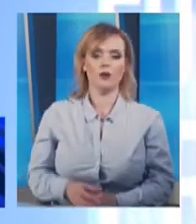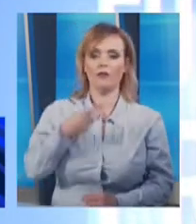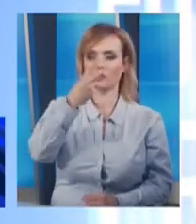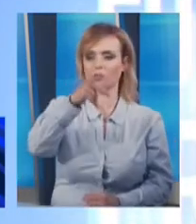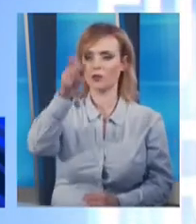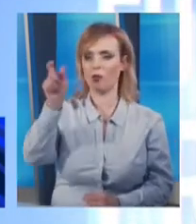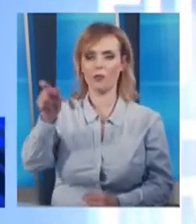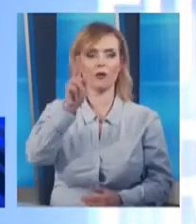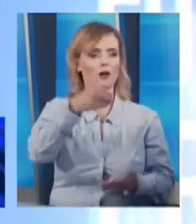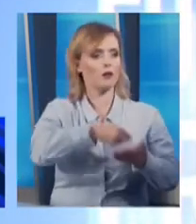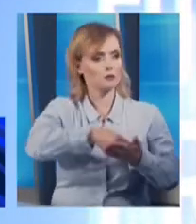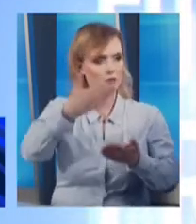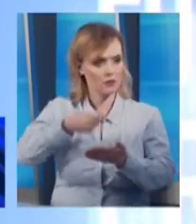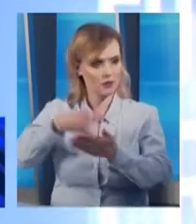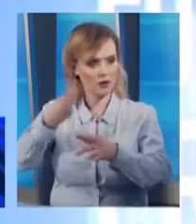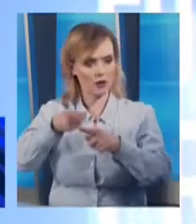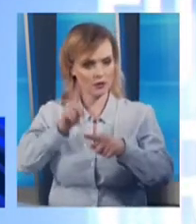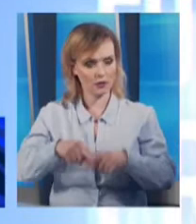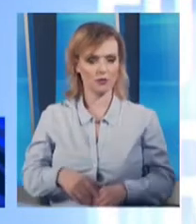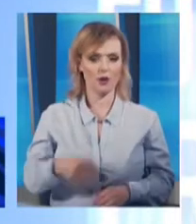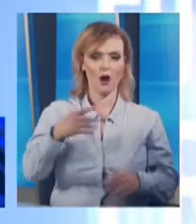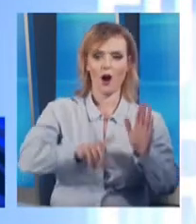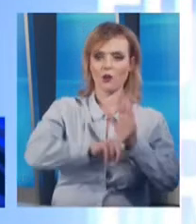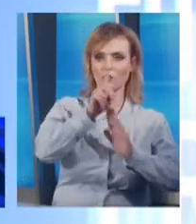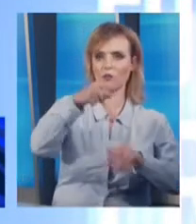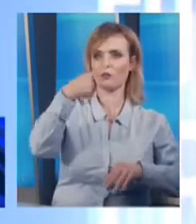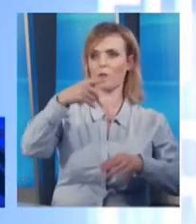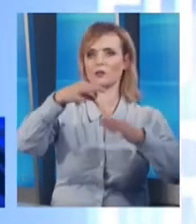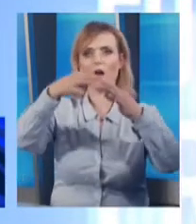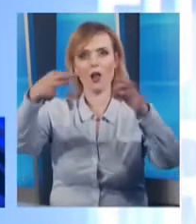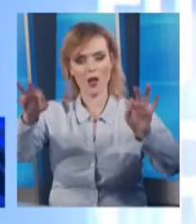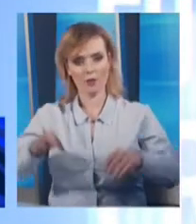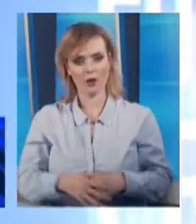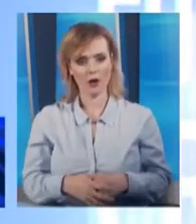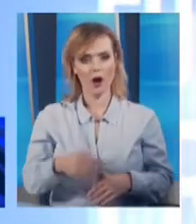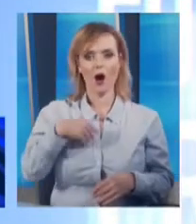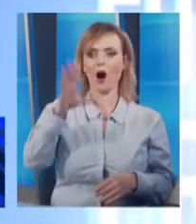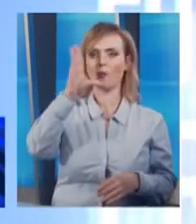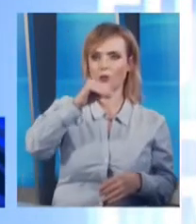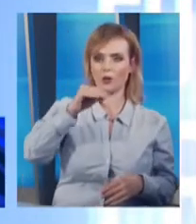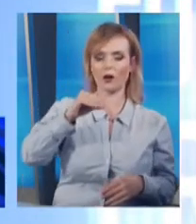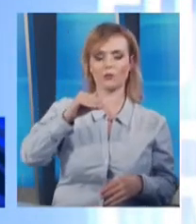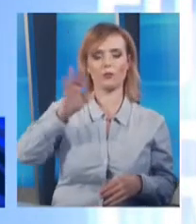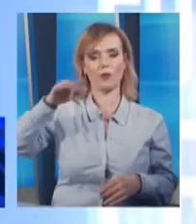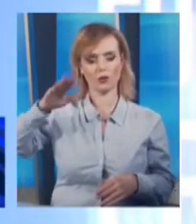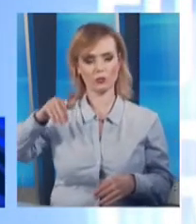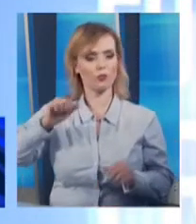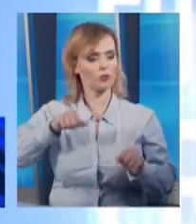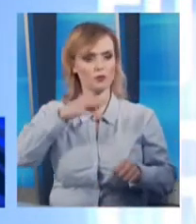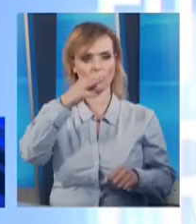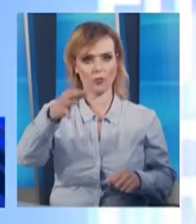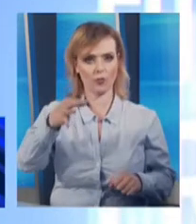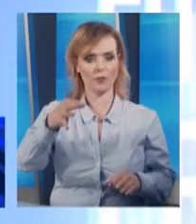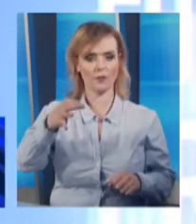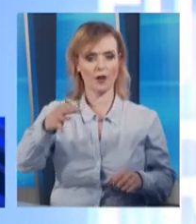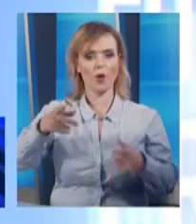au apreciat lucrul ăsta, au început să vorbească liber. Am putut ulterior, cred eu,